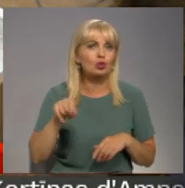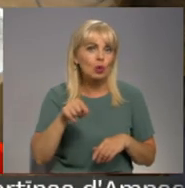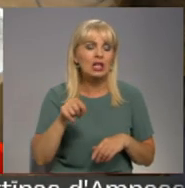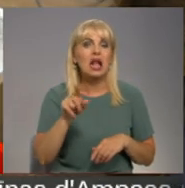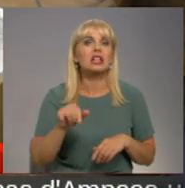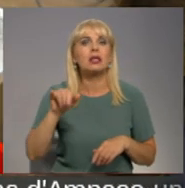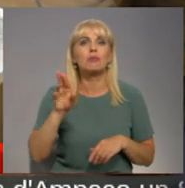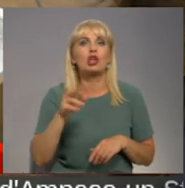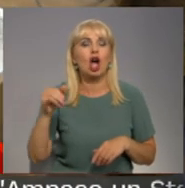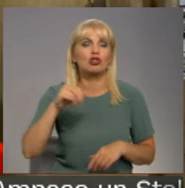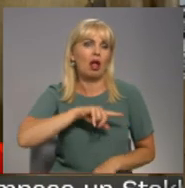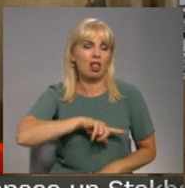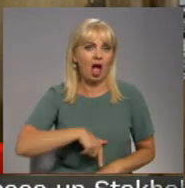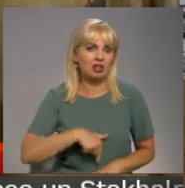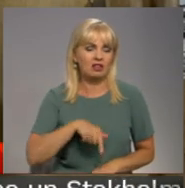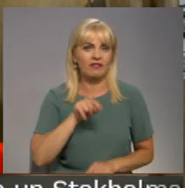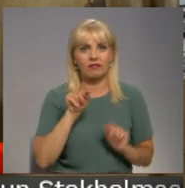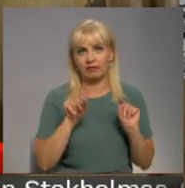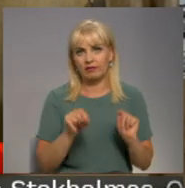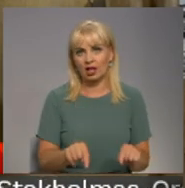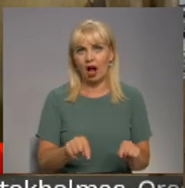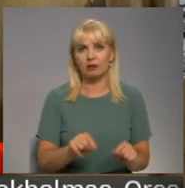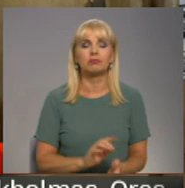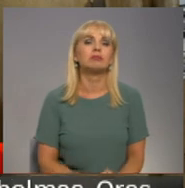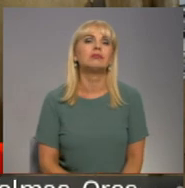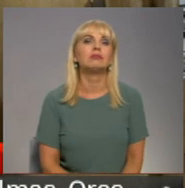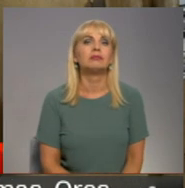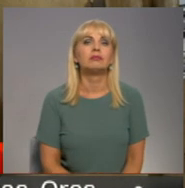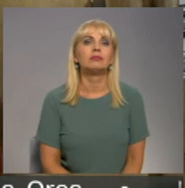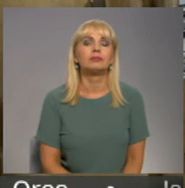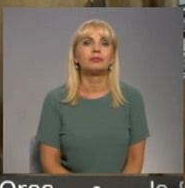Lībiešu krasts Latvijā. Ieva Benfelda, Anna Bilbāna, Matīs Slejas, Skrundas televīzija.